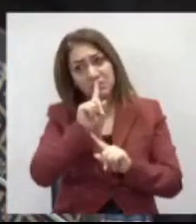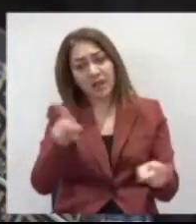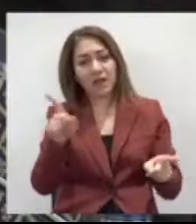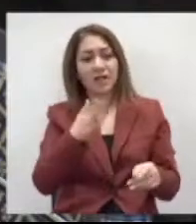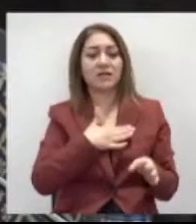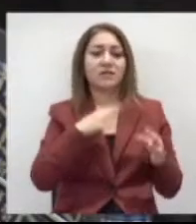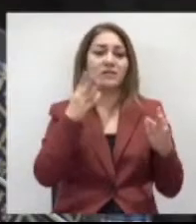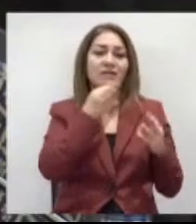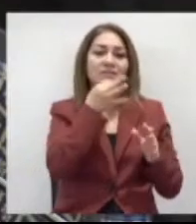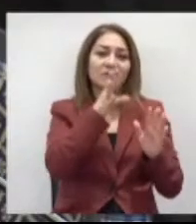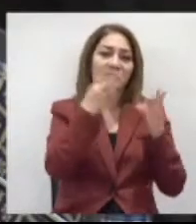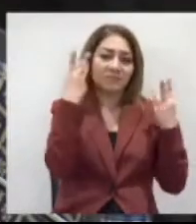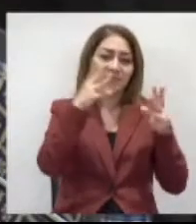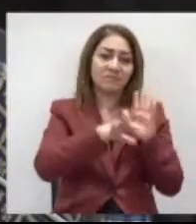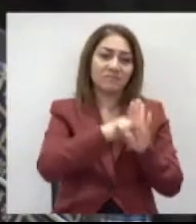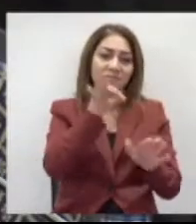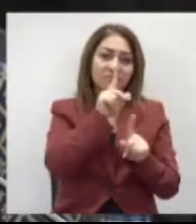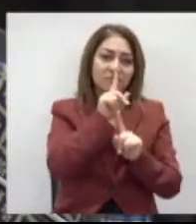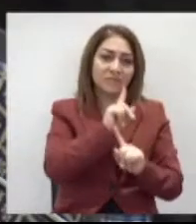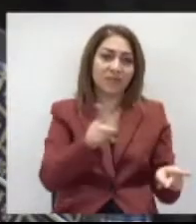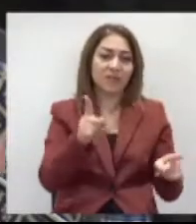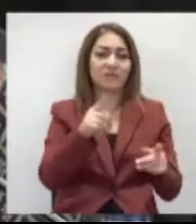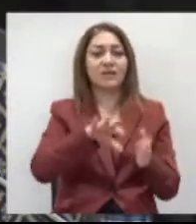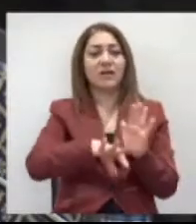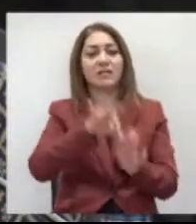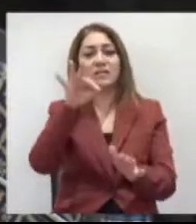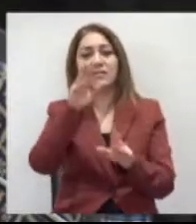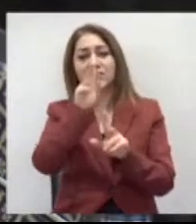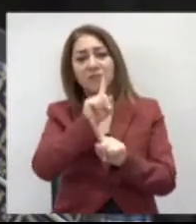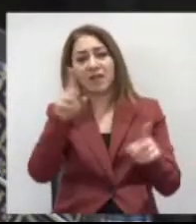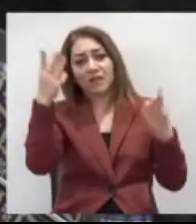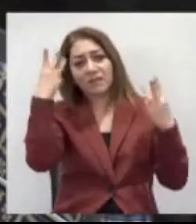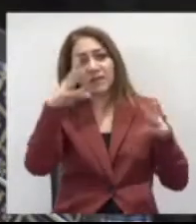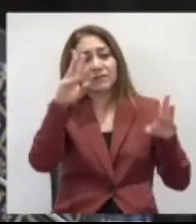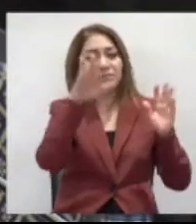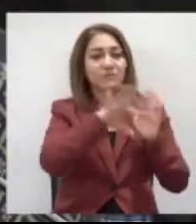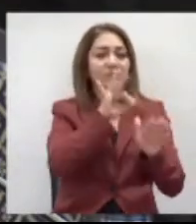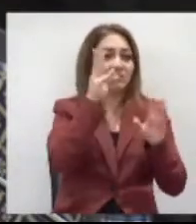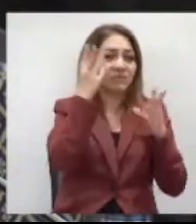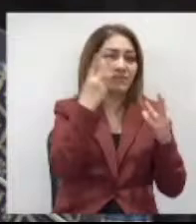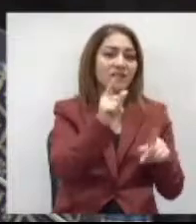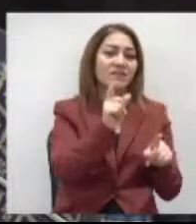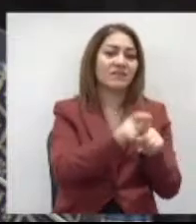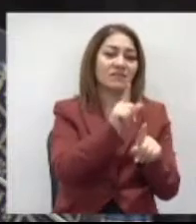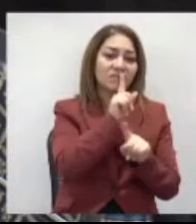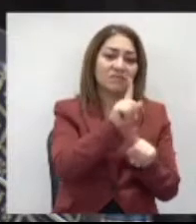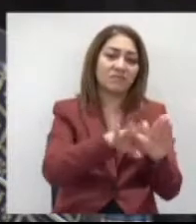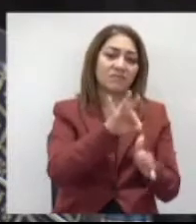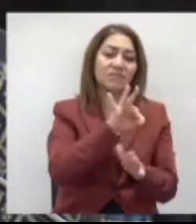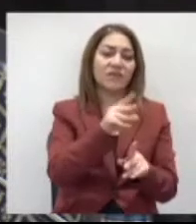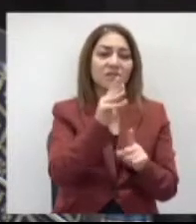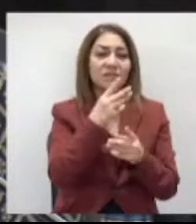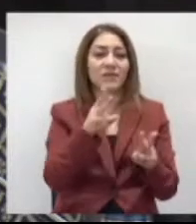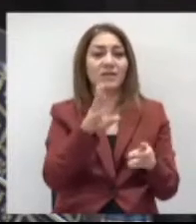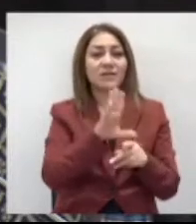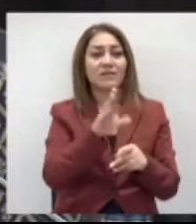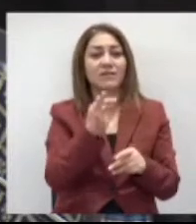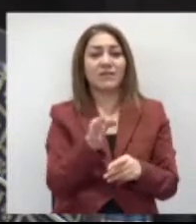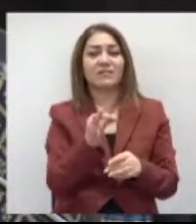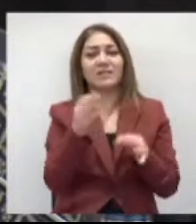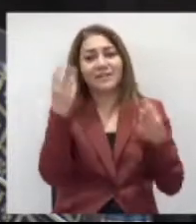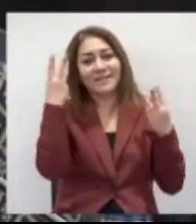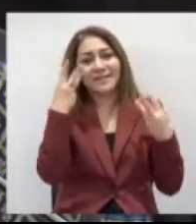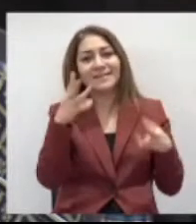ոճ ունեմ, հանձնաժողովի մեկ այլ անդամ մեկ այլ ոճ ունի, հետևաբար երևի թե ճիշտ կլինի, որ ոճական հարցի